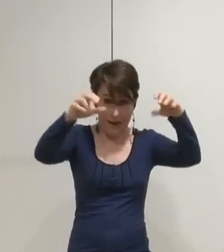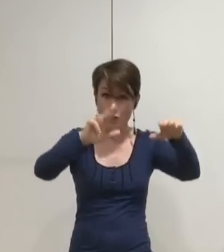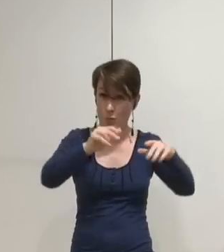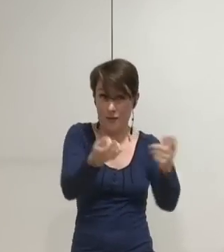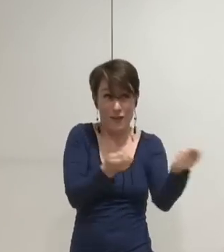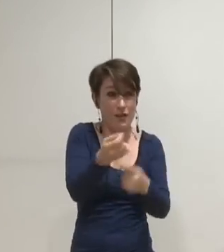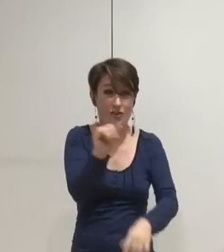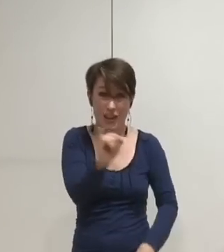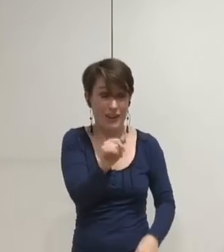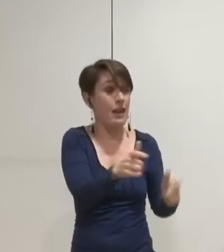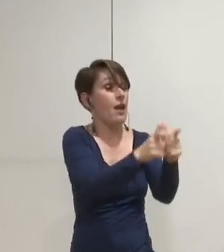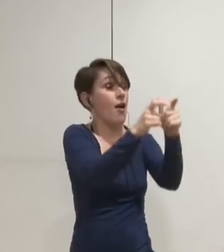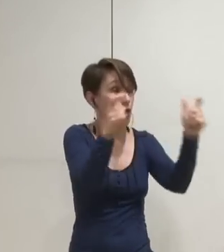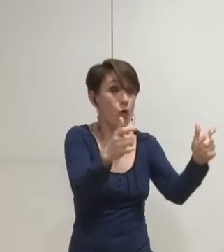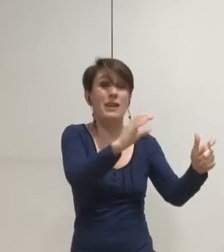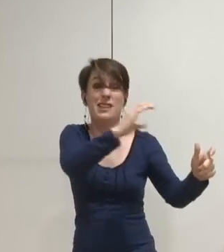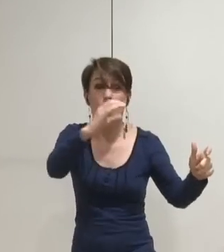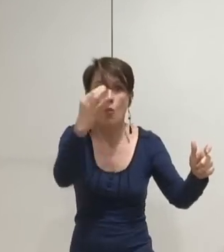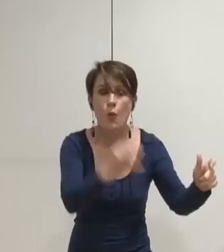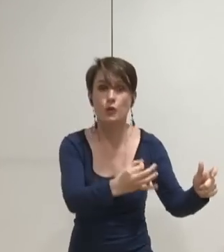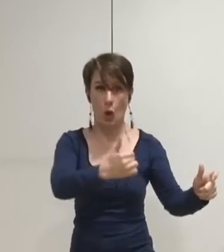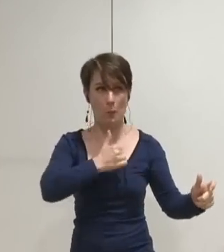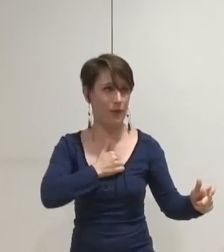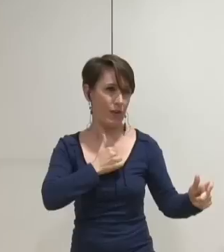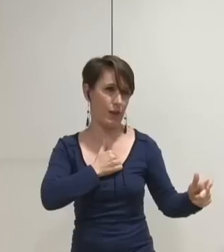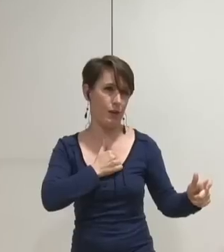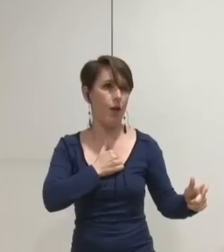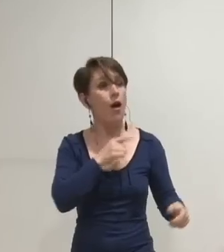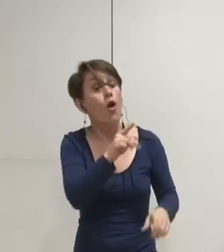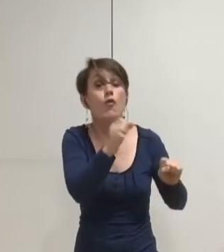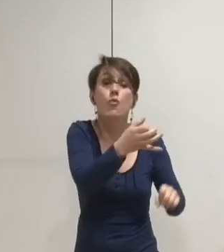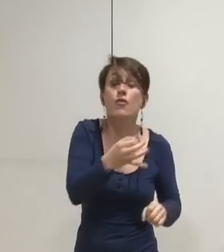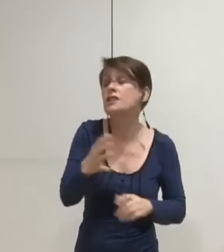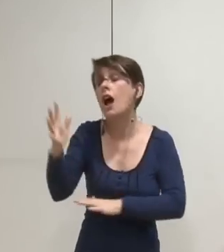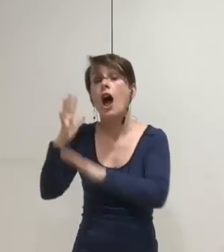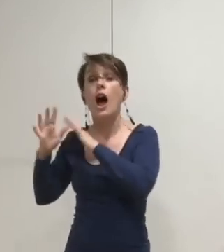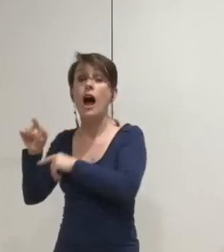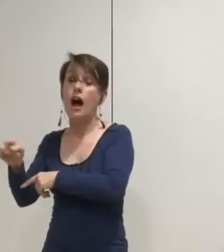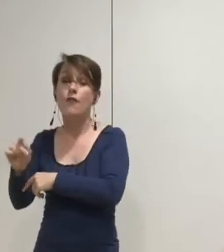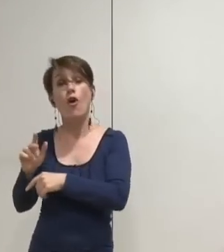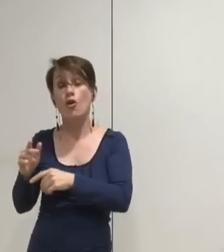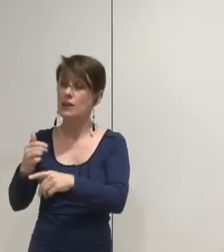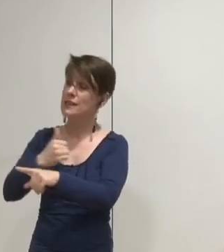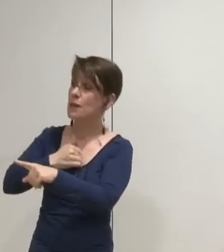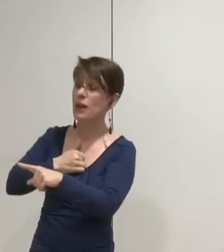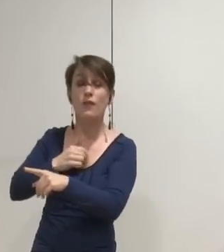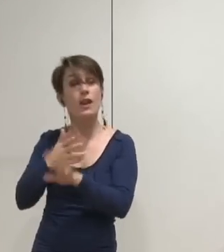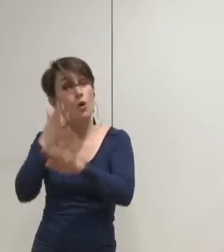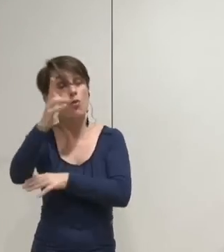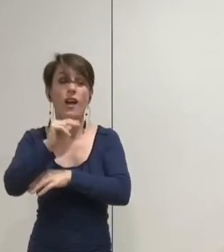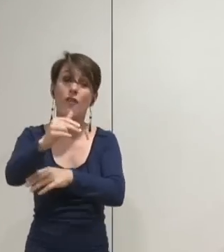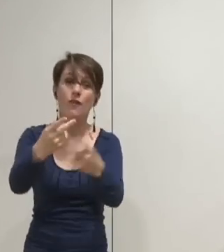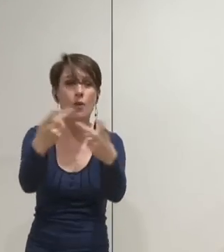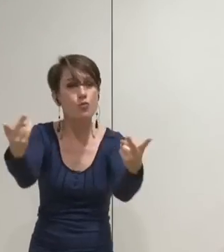groupe 100 % privé alors vous pouvez dire que avant c'était privé demain ça va être public mais la réalité c'est celle que je viens de